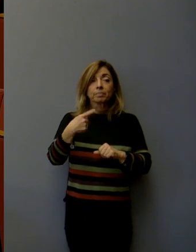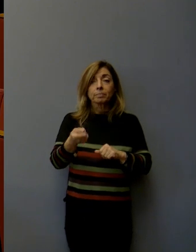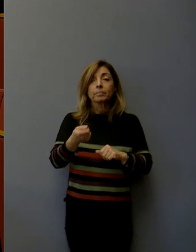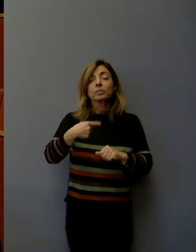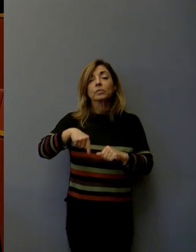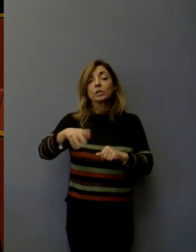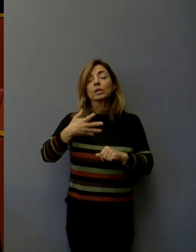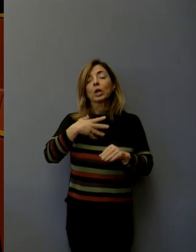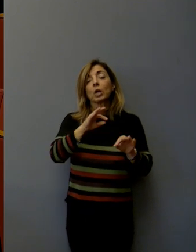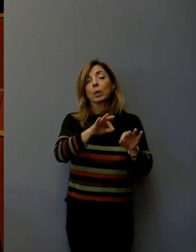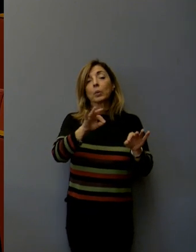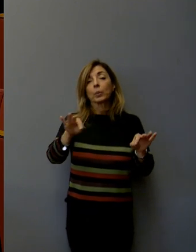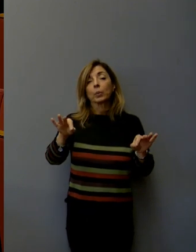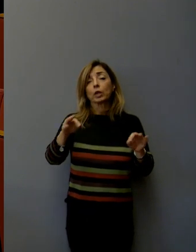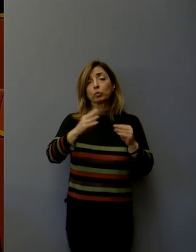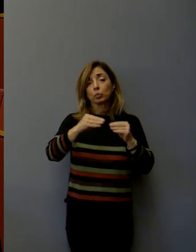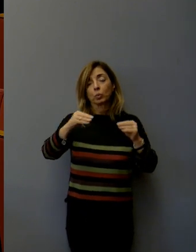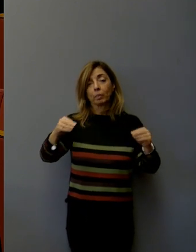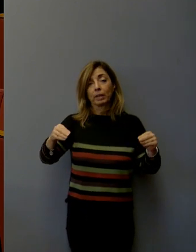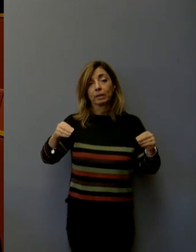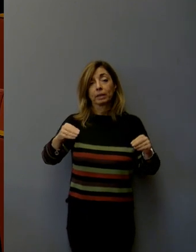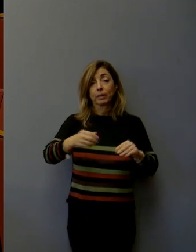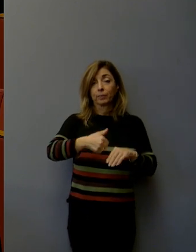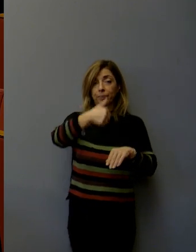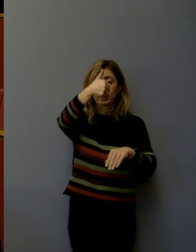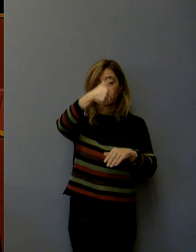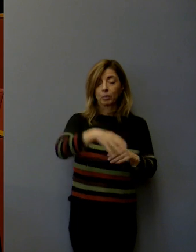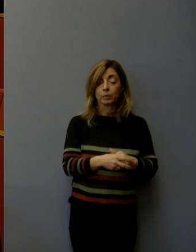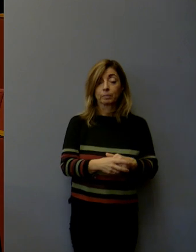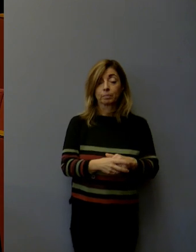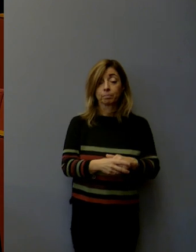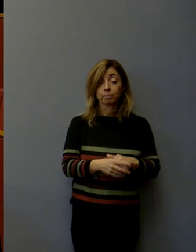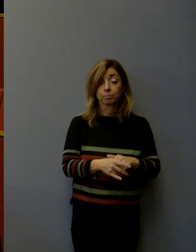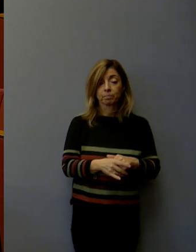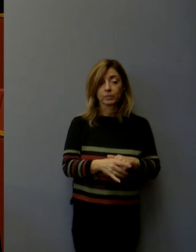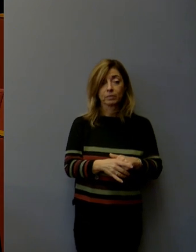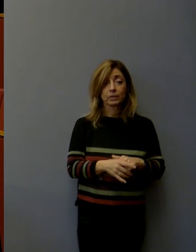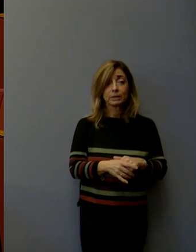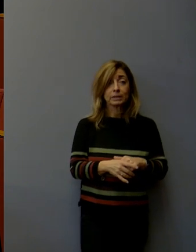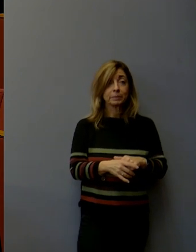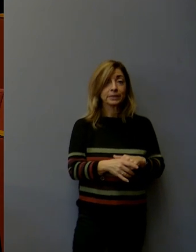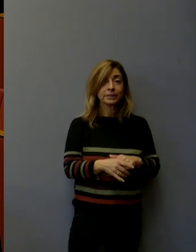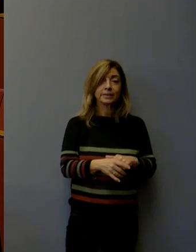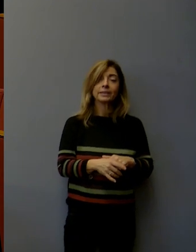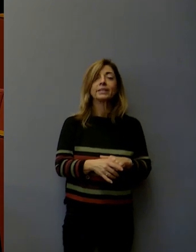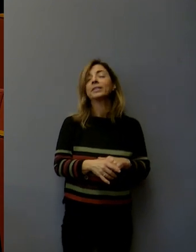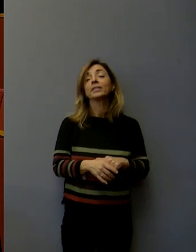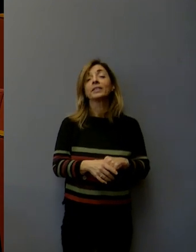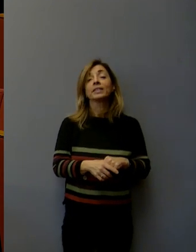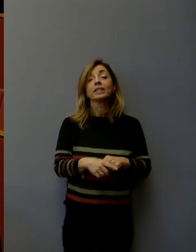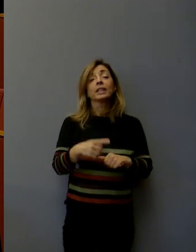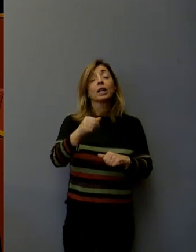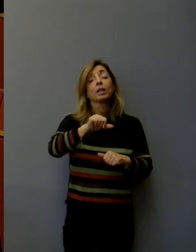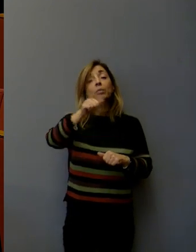alcuni alcuni strumenti Il primo è Anzi uno dei dei diciamo dei primi che mi viene in mente il servizio